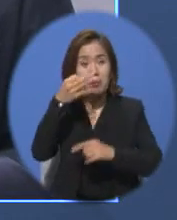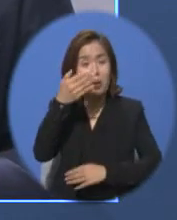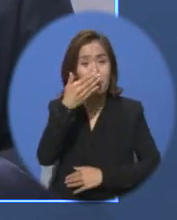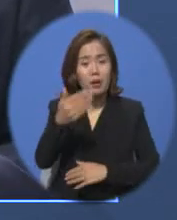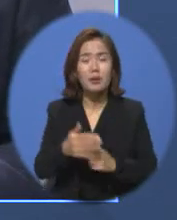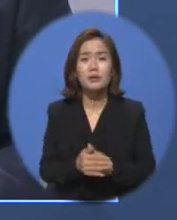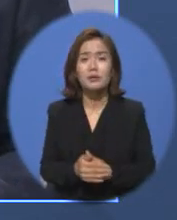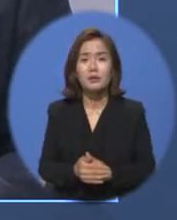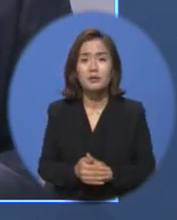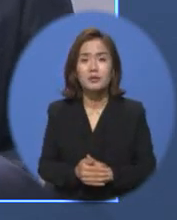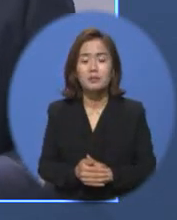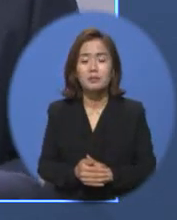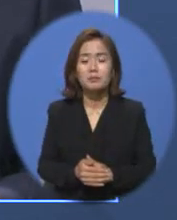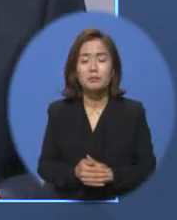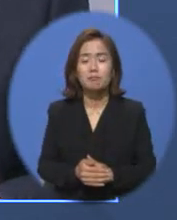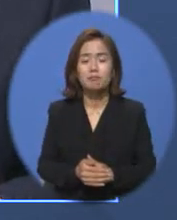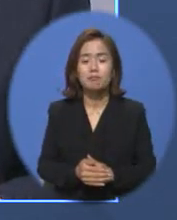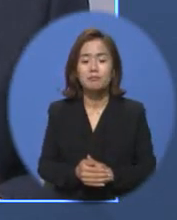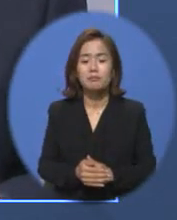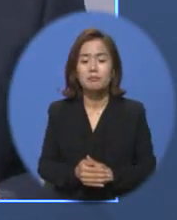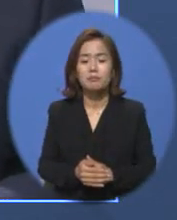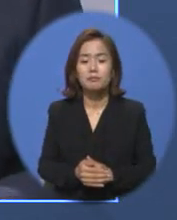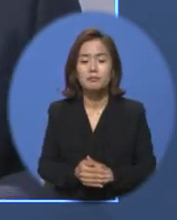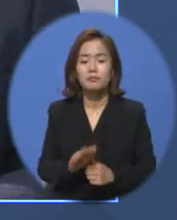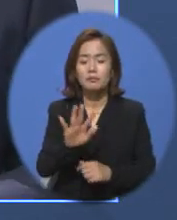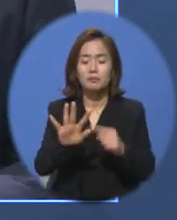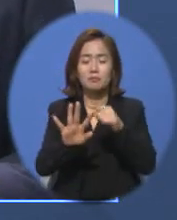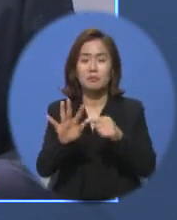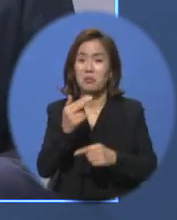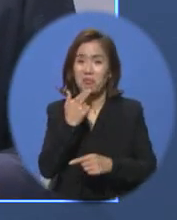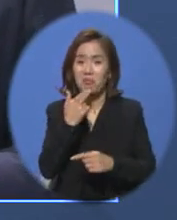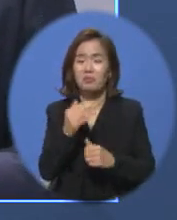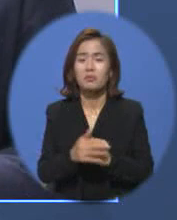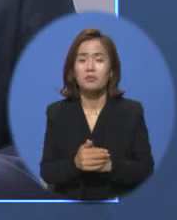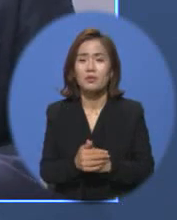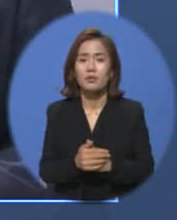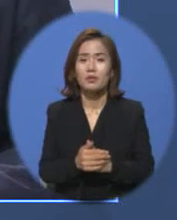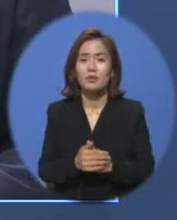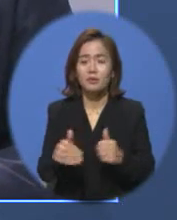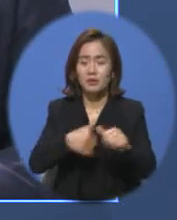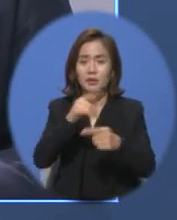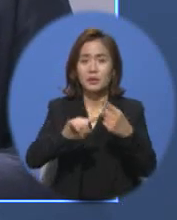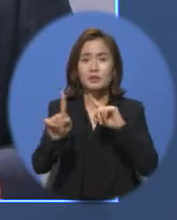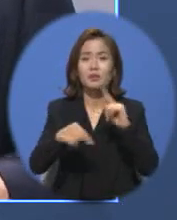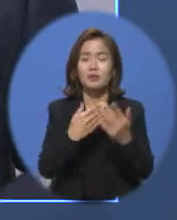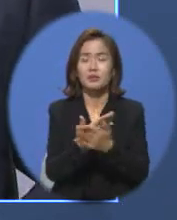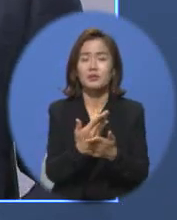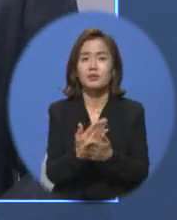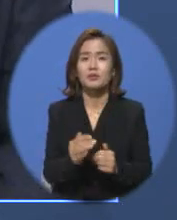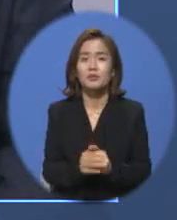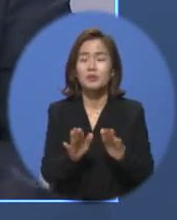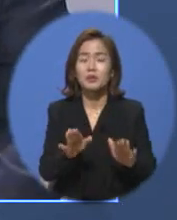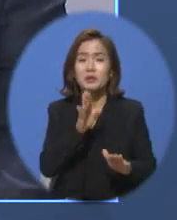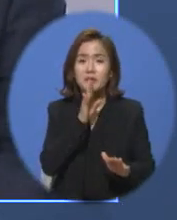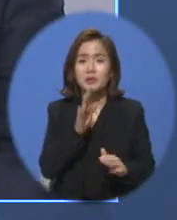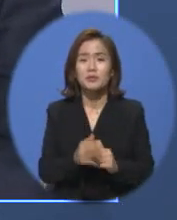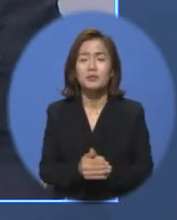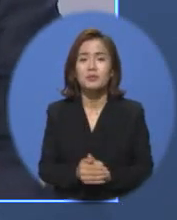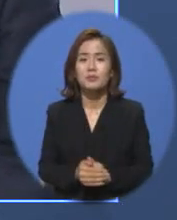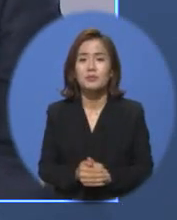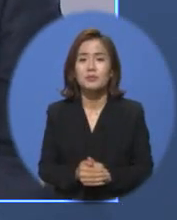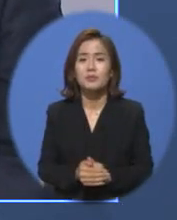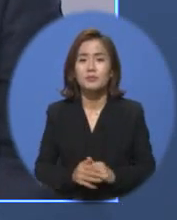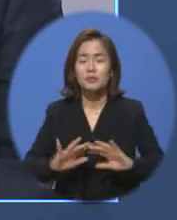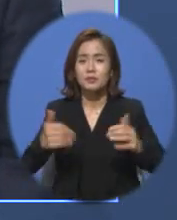시청자분들께손가락을보여주시겠어요?제가 보기에는상황이그런것같군요.예. 예.상황을설명해주세요.당신은 정말로국회